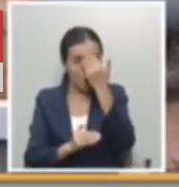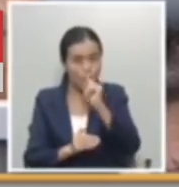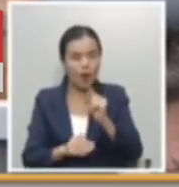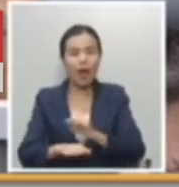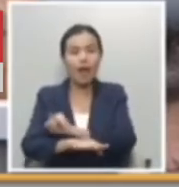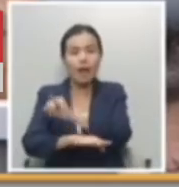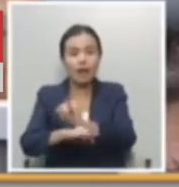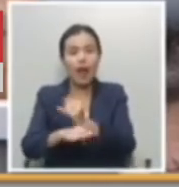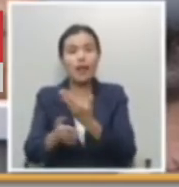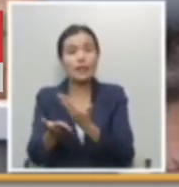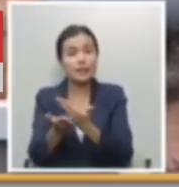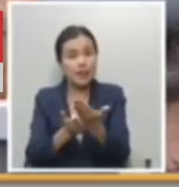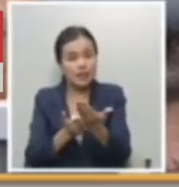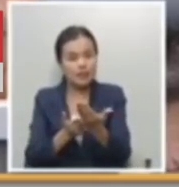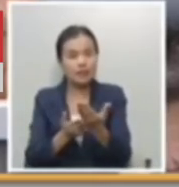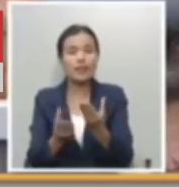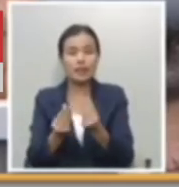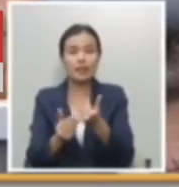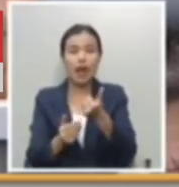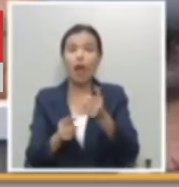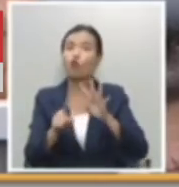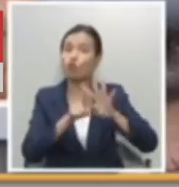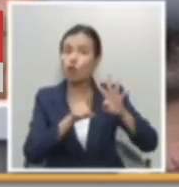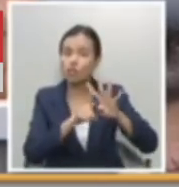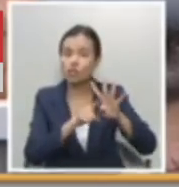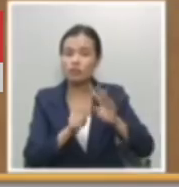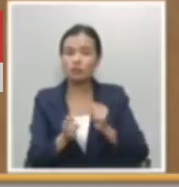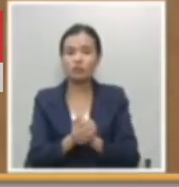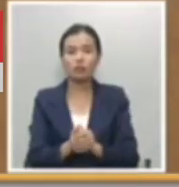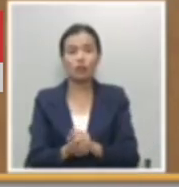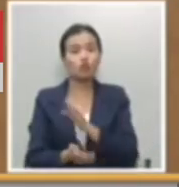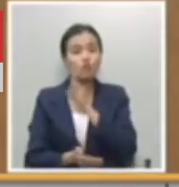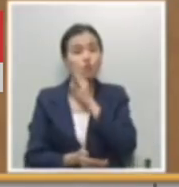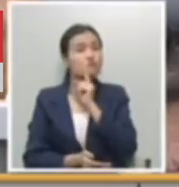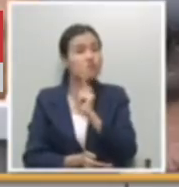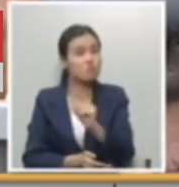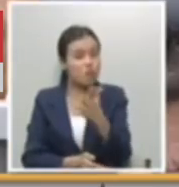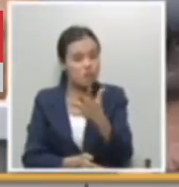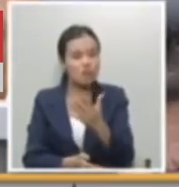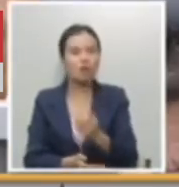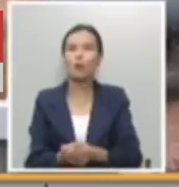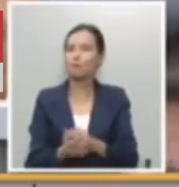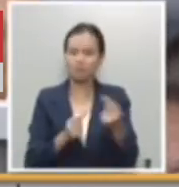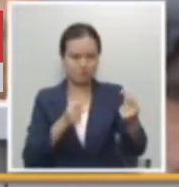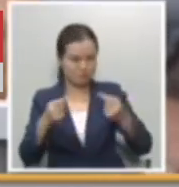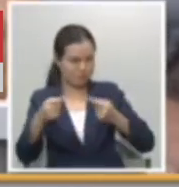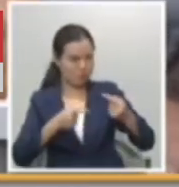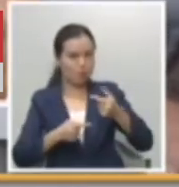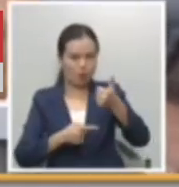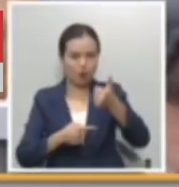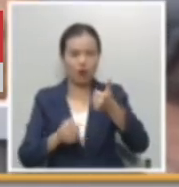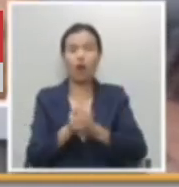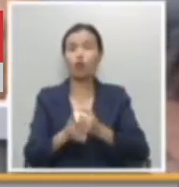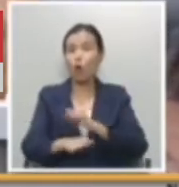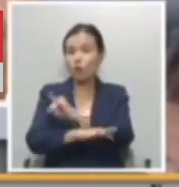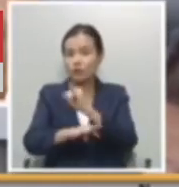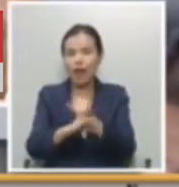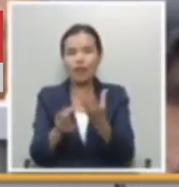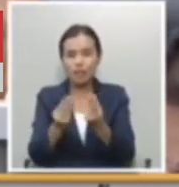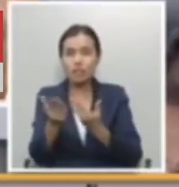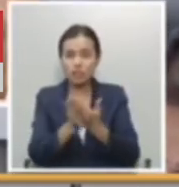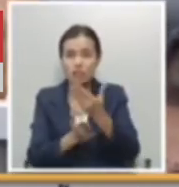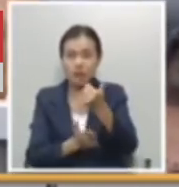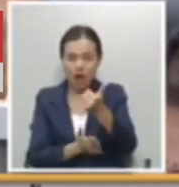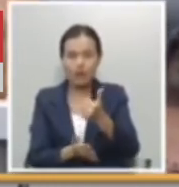ที่ดินได้นะครับนี่ไงข้อ4ถ้าไม่จริงเถียงไปเลยนะครับซื้อที่ดินได้นะครับพี่น้องคนไทยทั้งประเทศข้อ